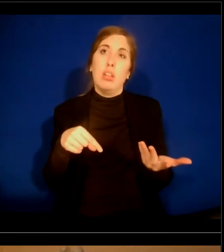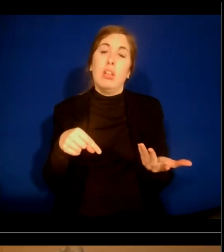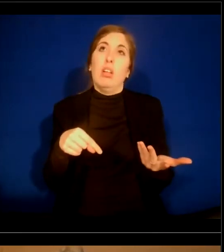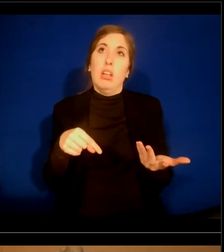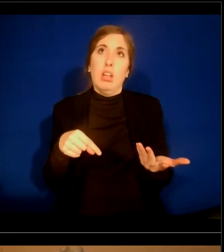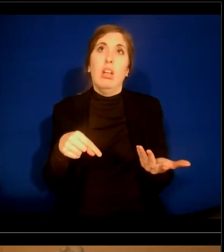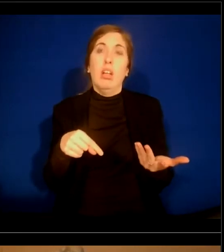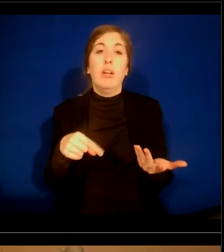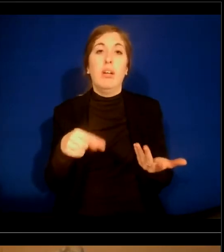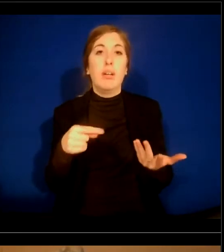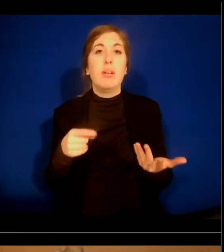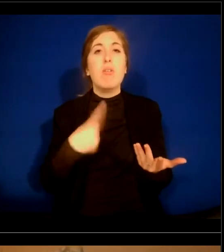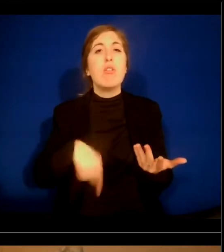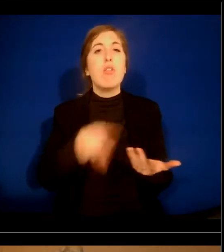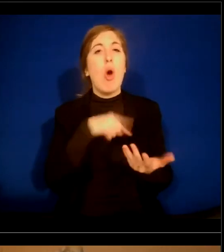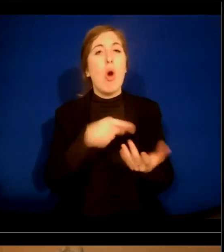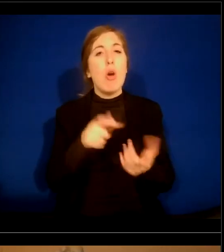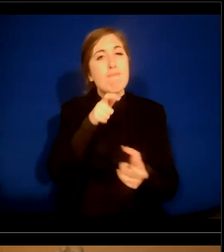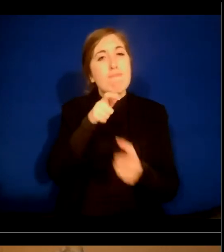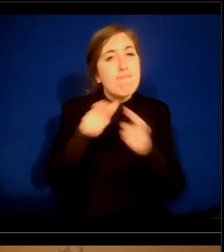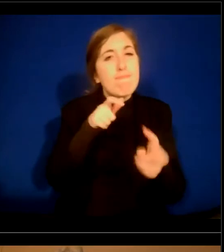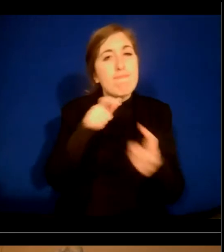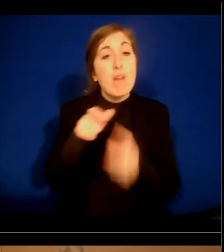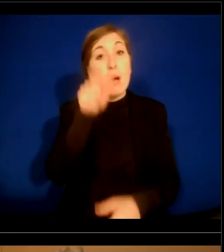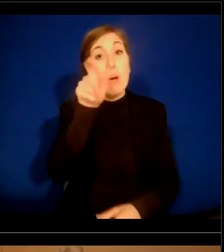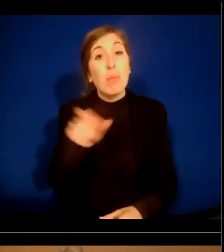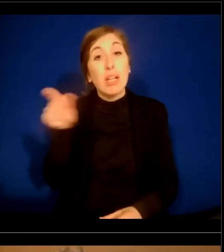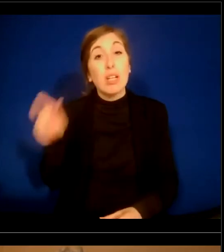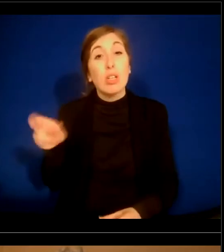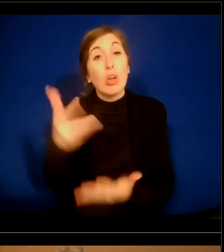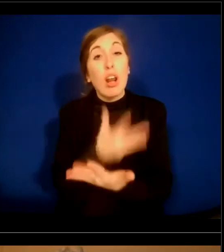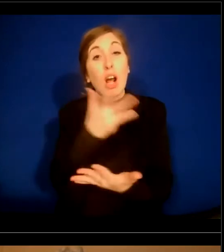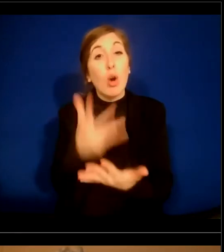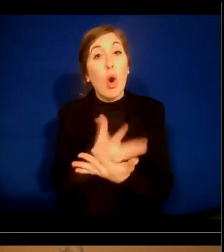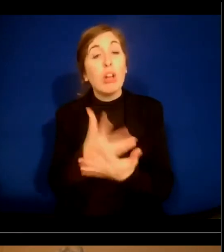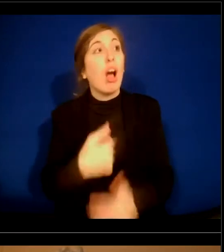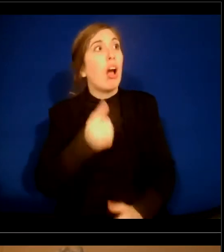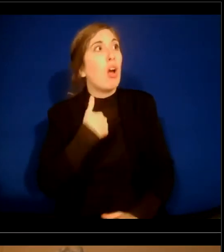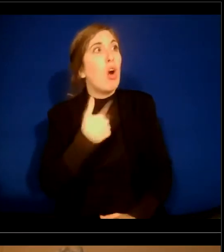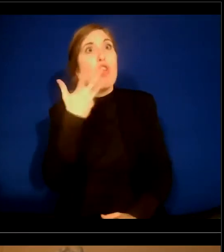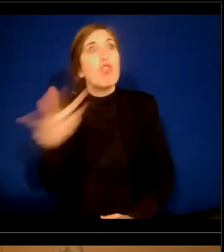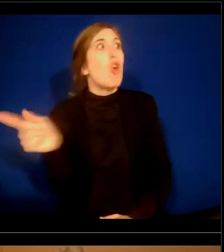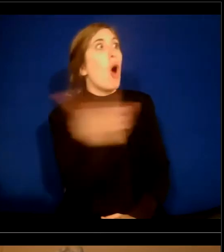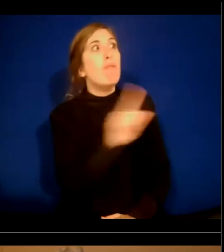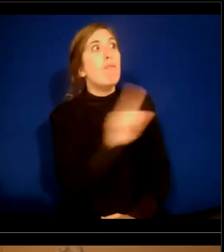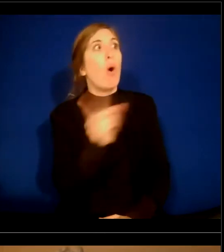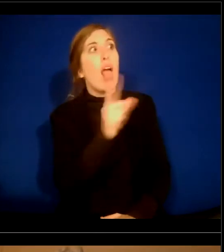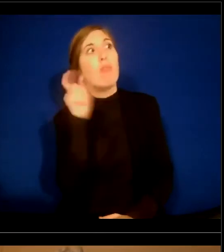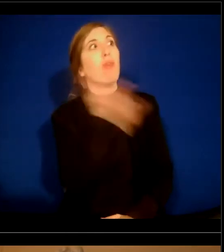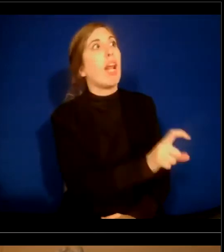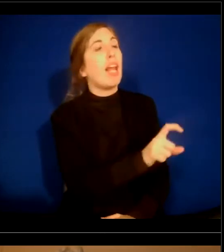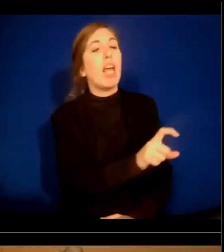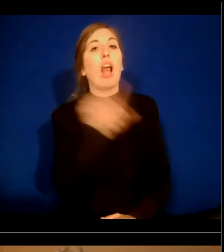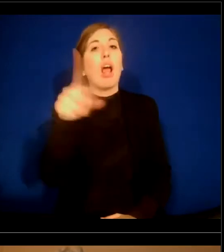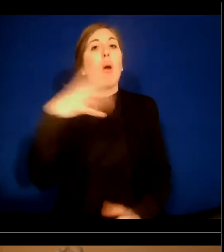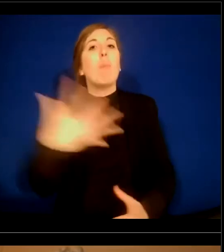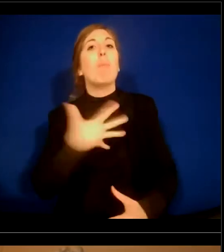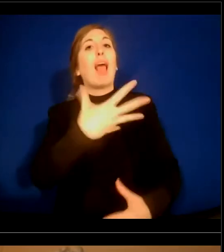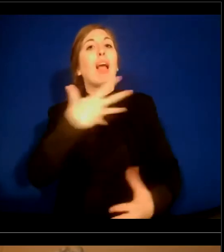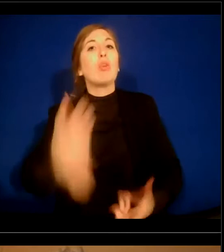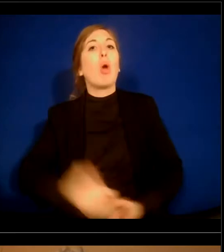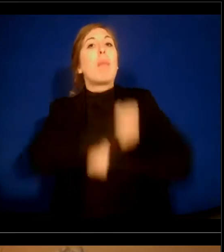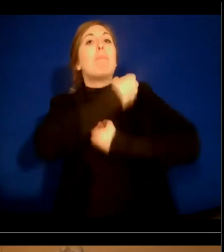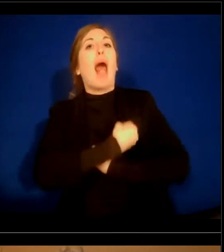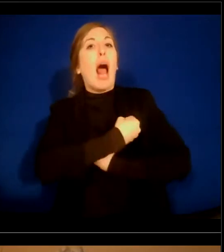durante la nostra consultazione, mentre ci parlavamo, ci dicevano: mi hanno tolto di peso, io non volevo andarmene di casa, mi hanno presa in braccio e mi hanno portato via.